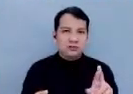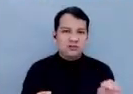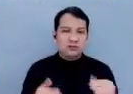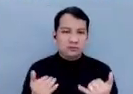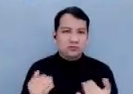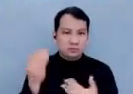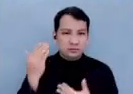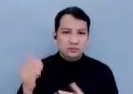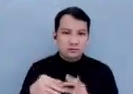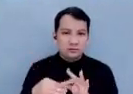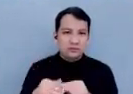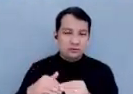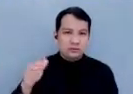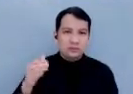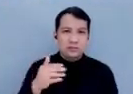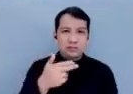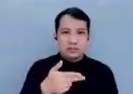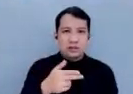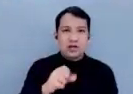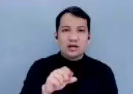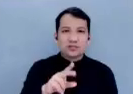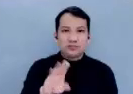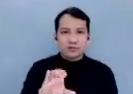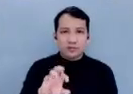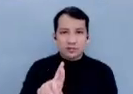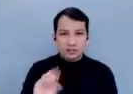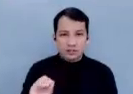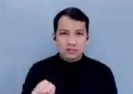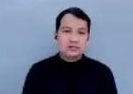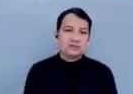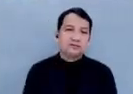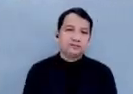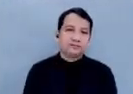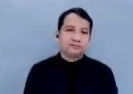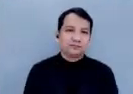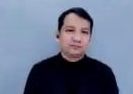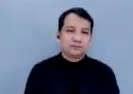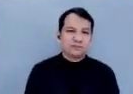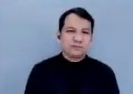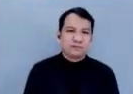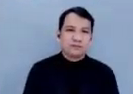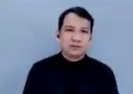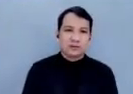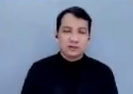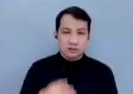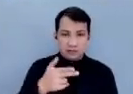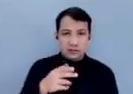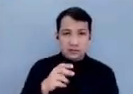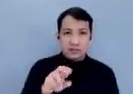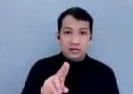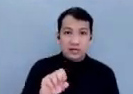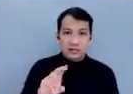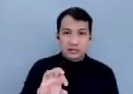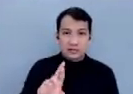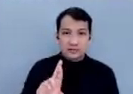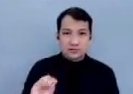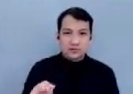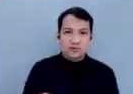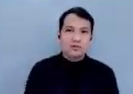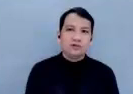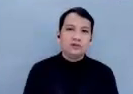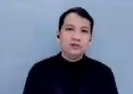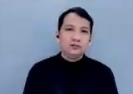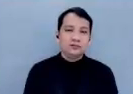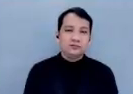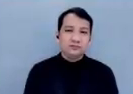Hasbro na yung may license nung Blithe production. So Hasbro na yun. Amazing. Ayan, may hawak itong si